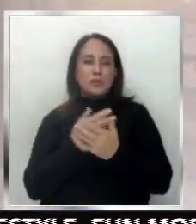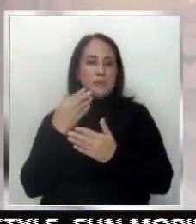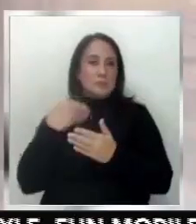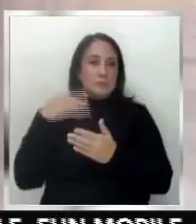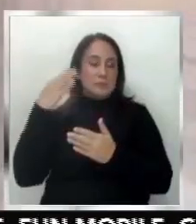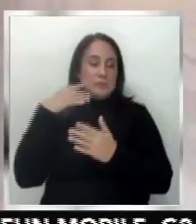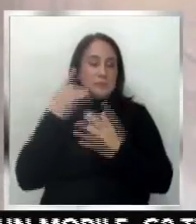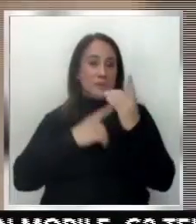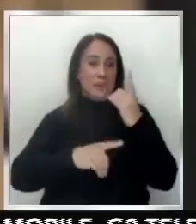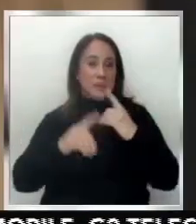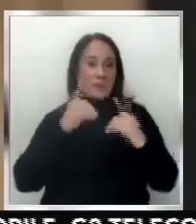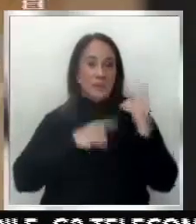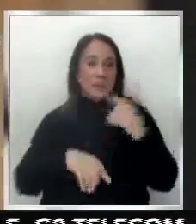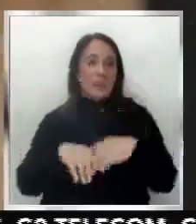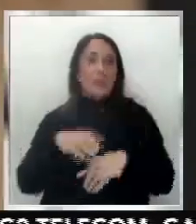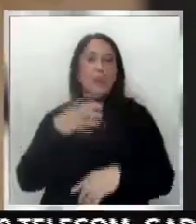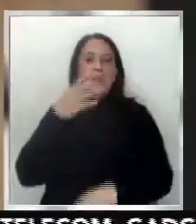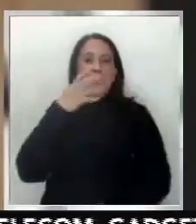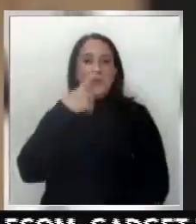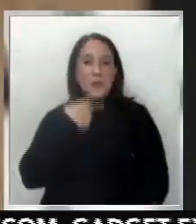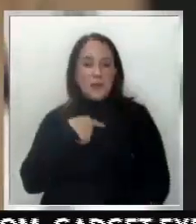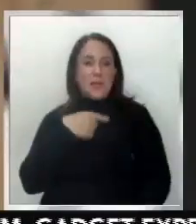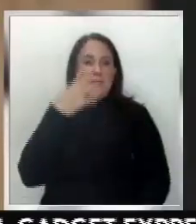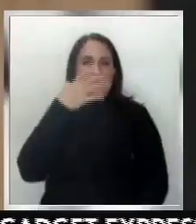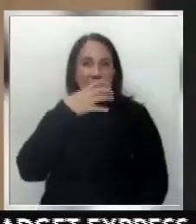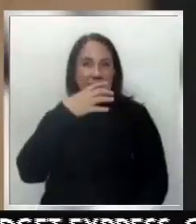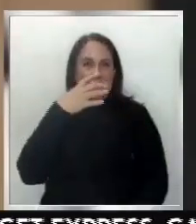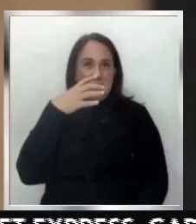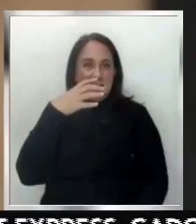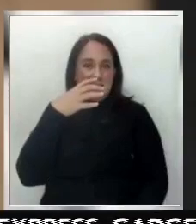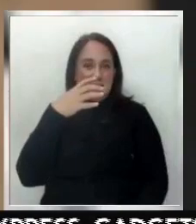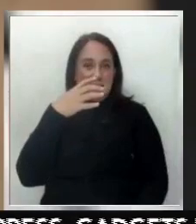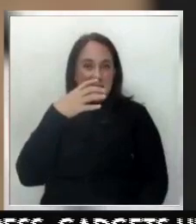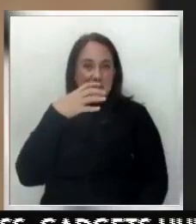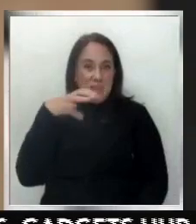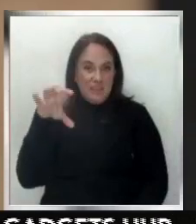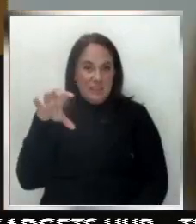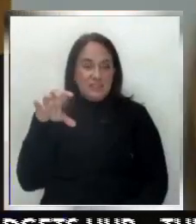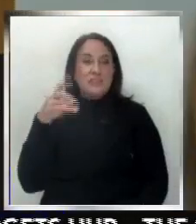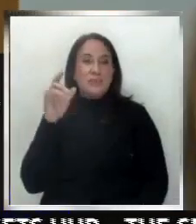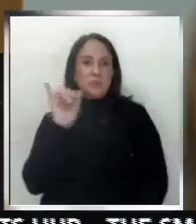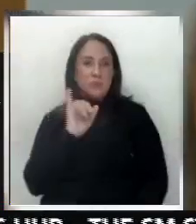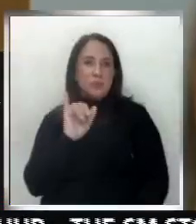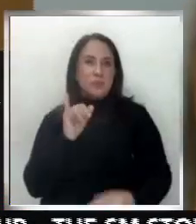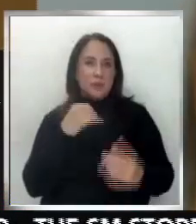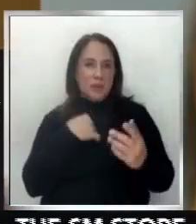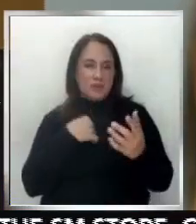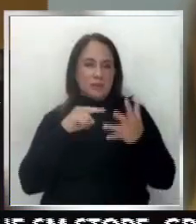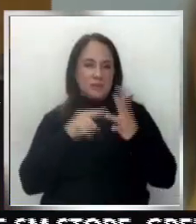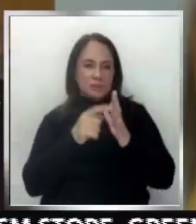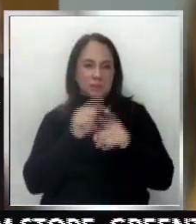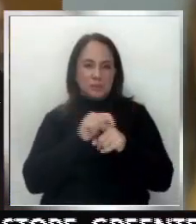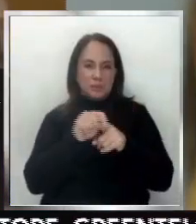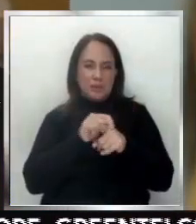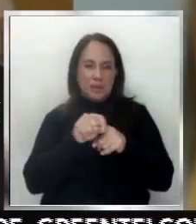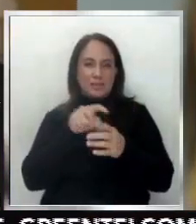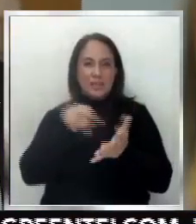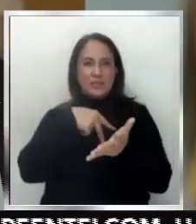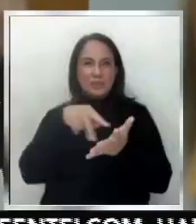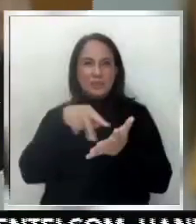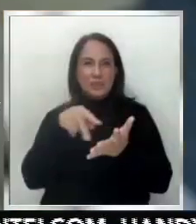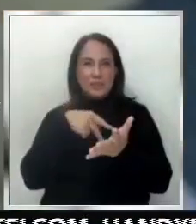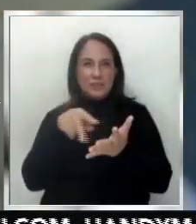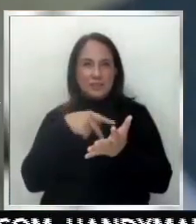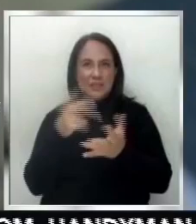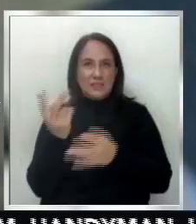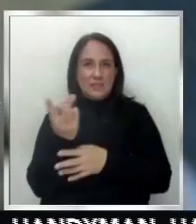Series na Pulang Araw. Si Barbie at Sanya Lopez, nagsimula na raw mag-training ng tap dancing bilang mga vaudeville